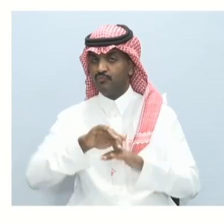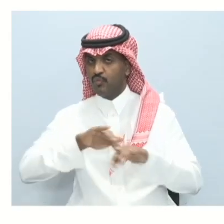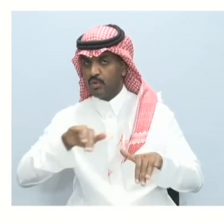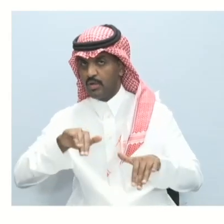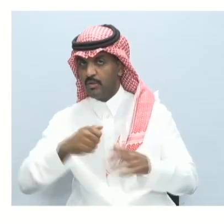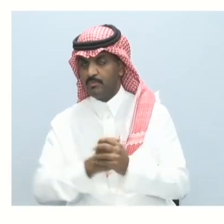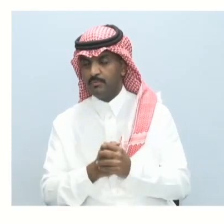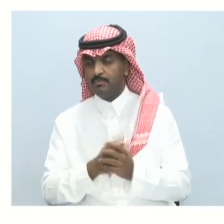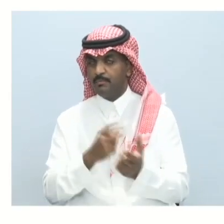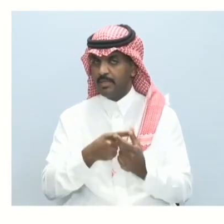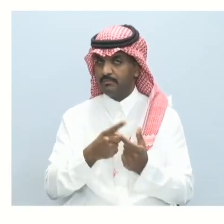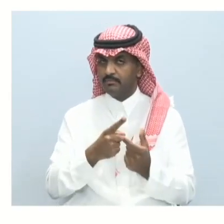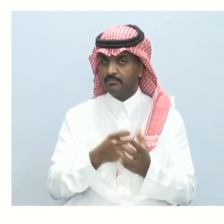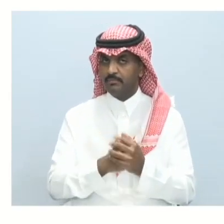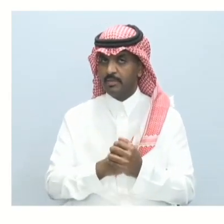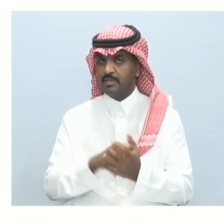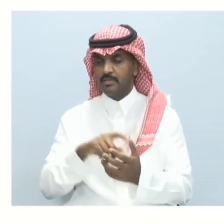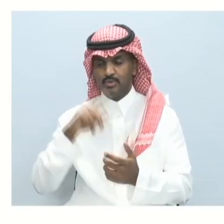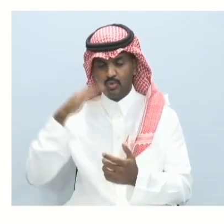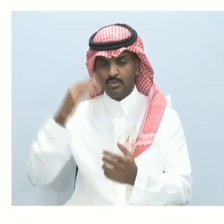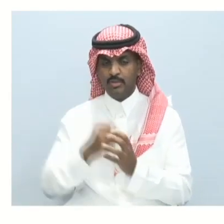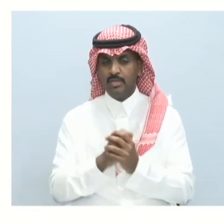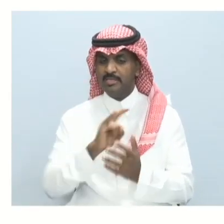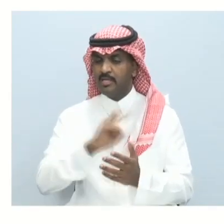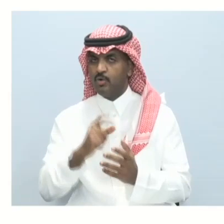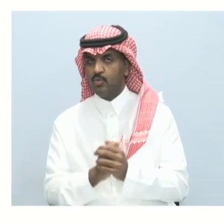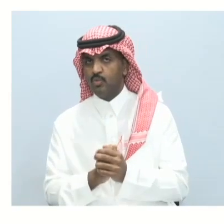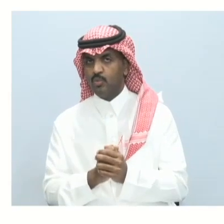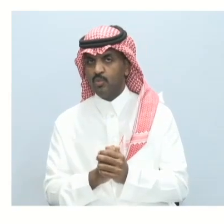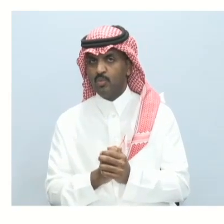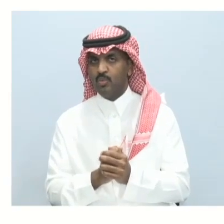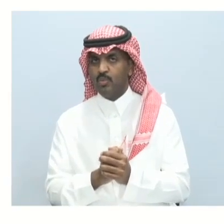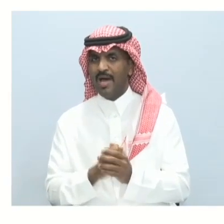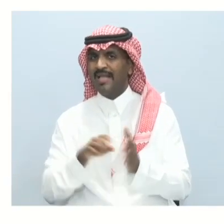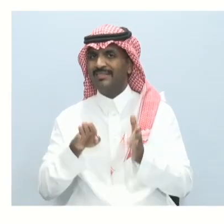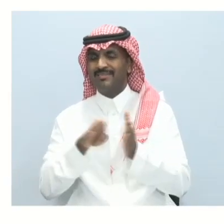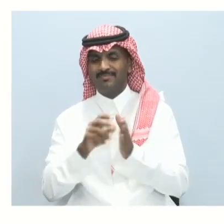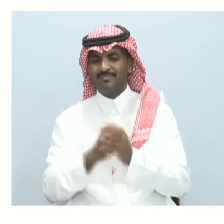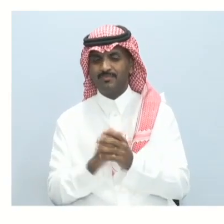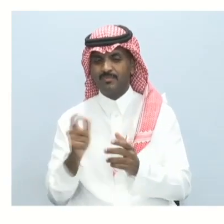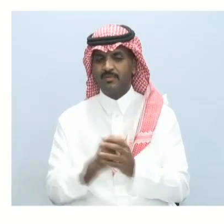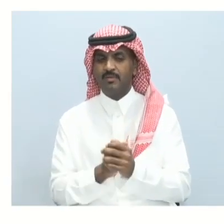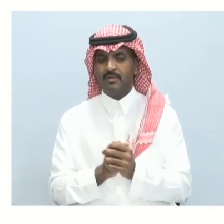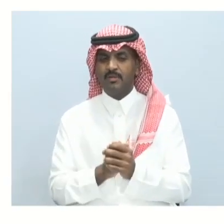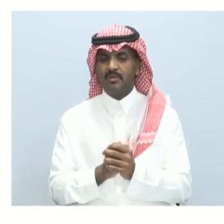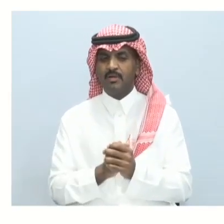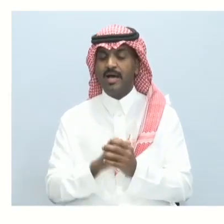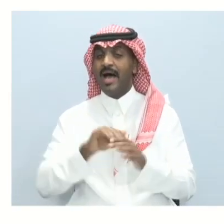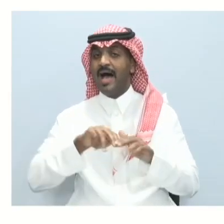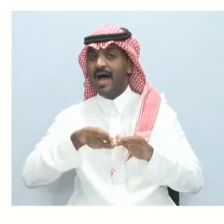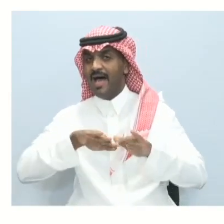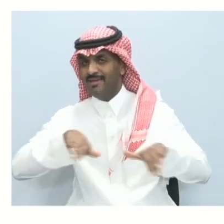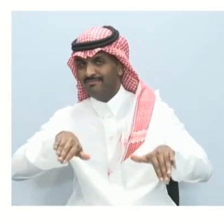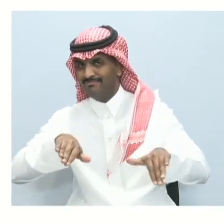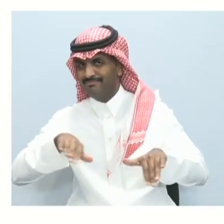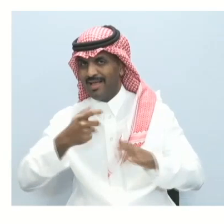الاوجه الشبه لكن هنا ليس له حد معين ثم ايضا حل العقد يكون من قبل